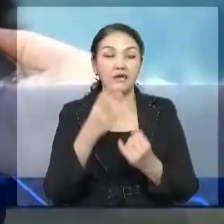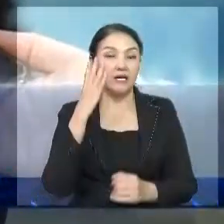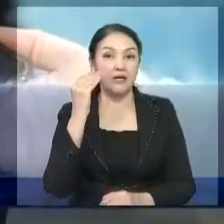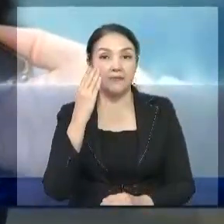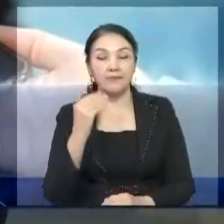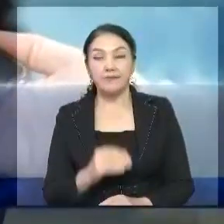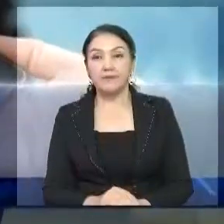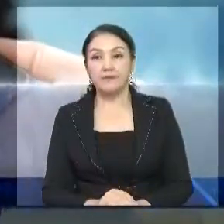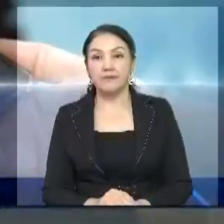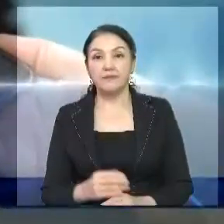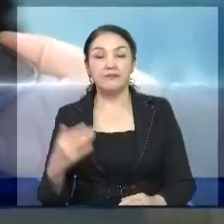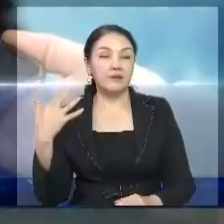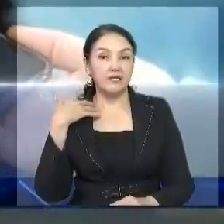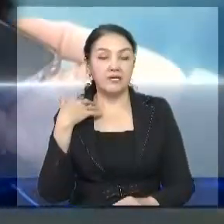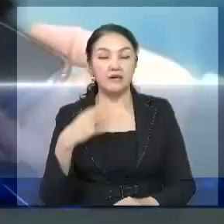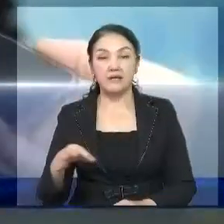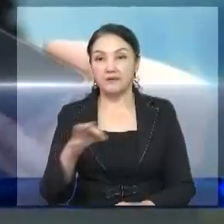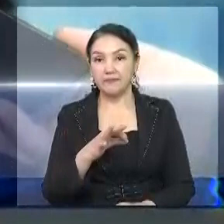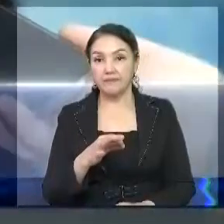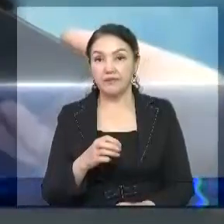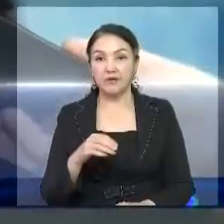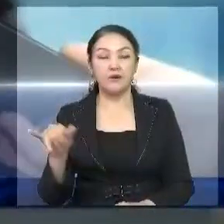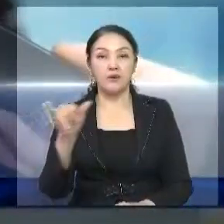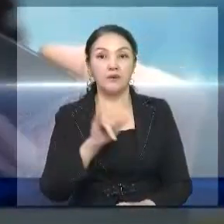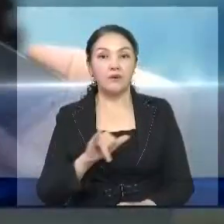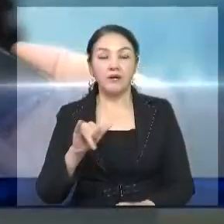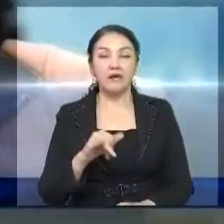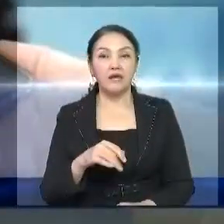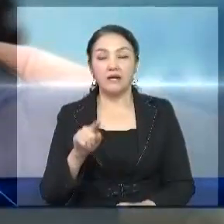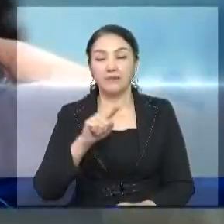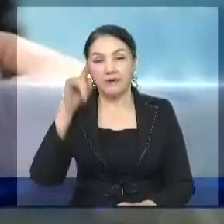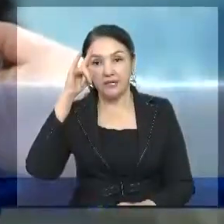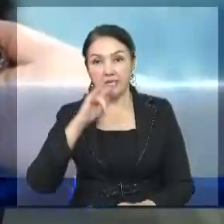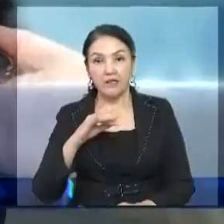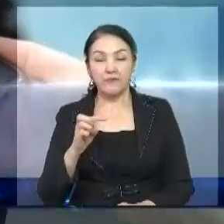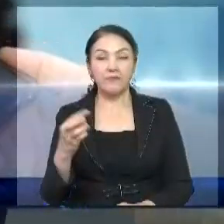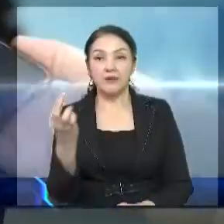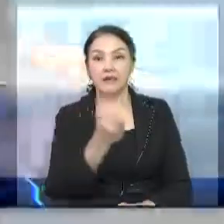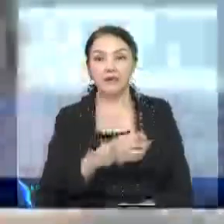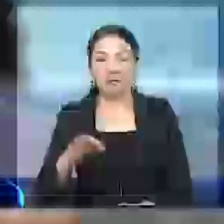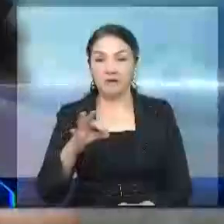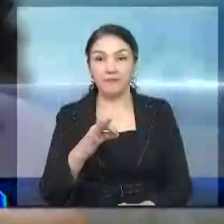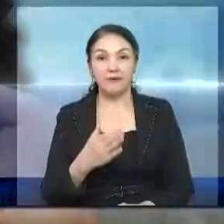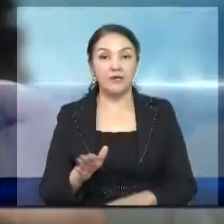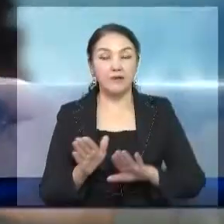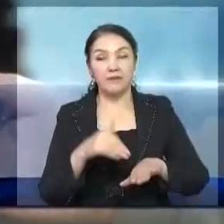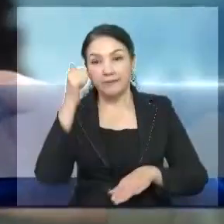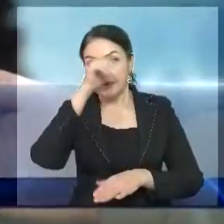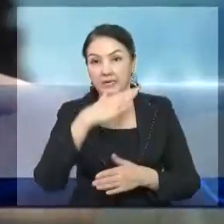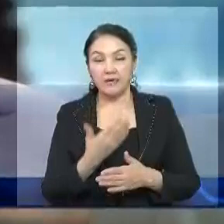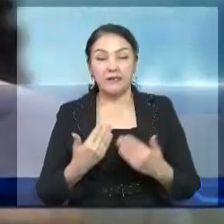Алматы, из Кызылординской области, из Уральской, Западно-Казахстанской области, из Мангыстауской области. Прошлого года